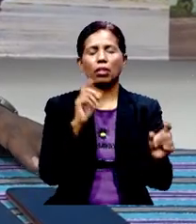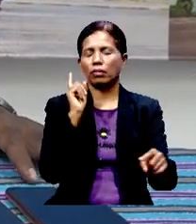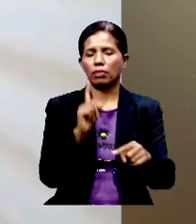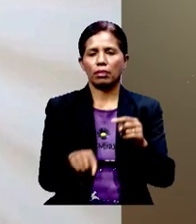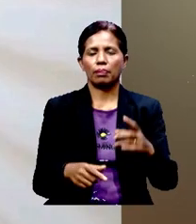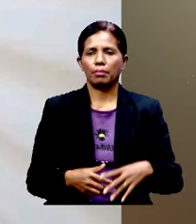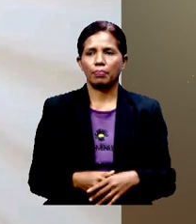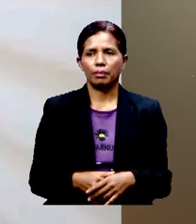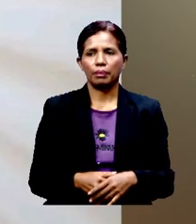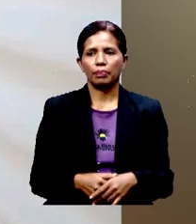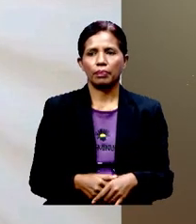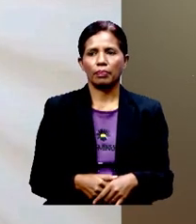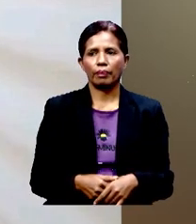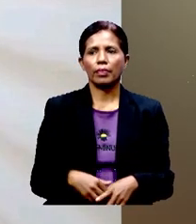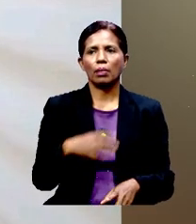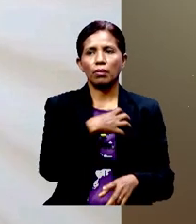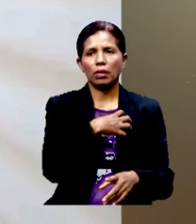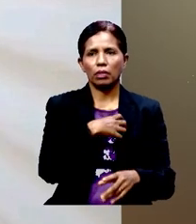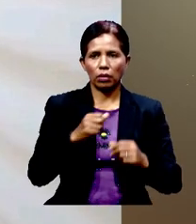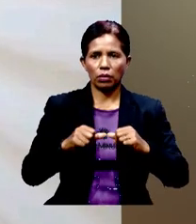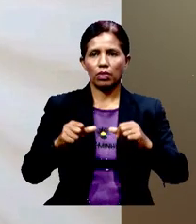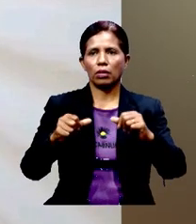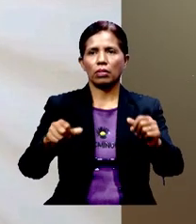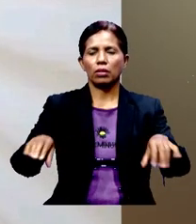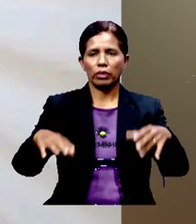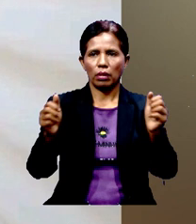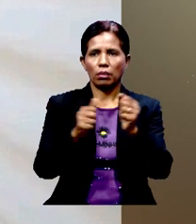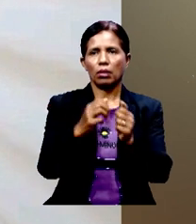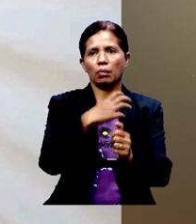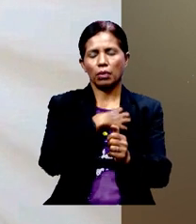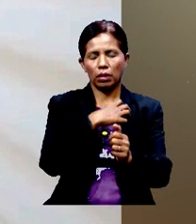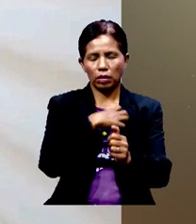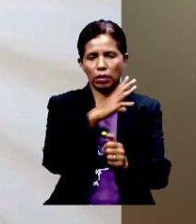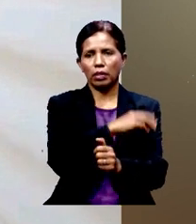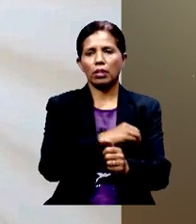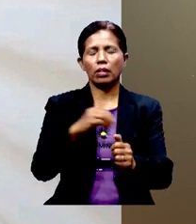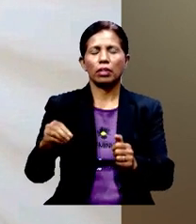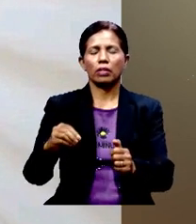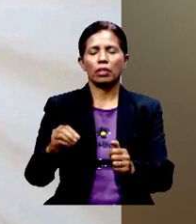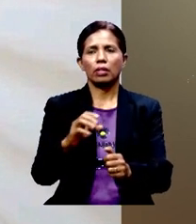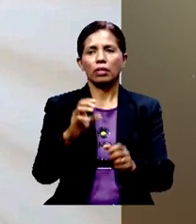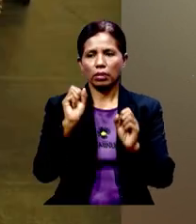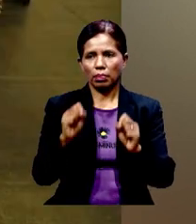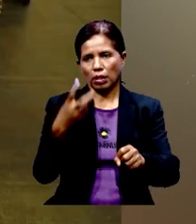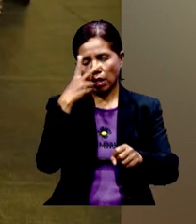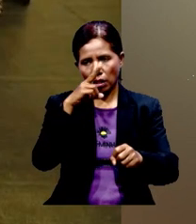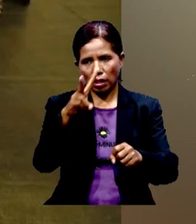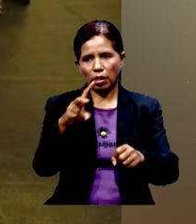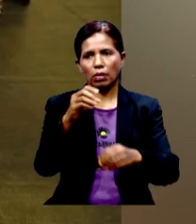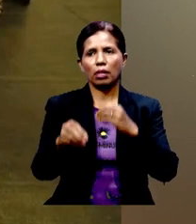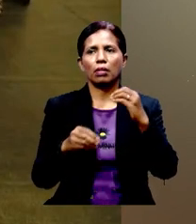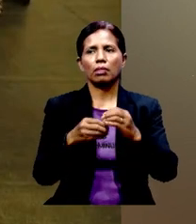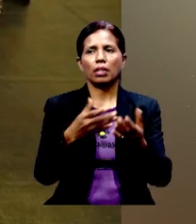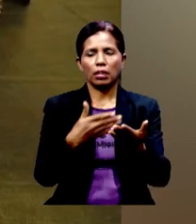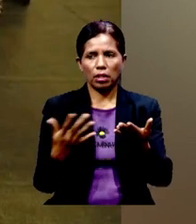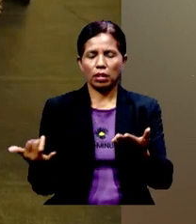hutu. Penetele mo se continua hal cooperação com polícia unidade de patrulhamento fronteira, onde bele hal operação Macacho basa san